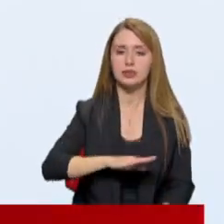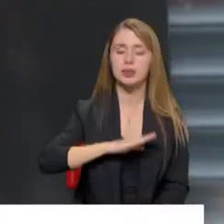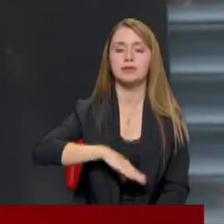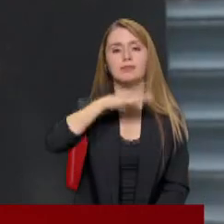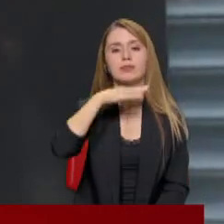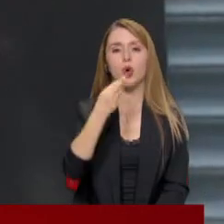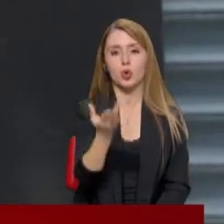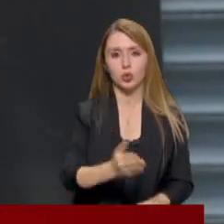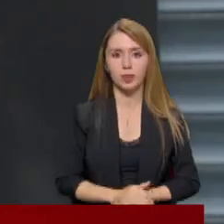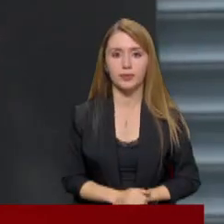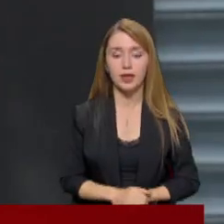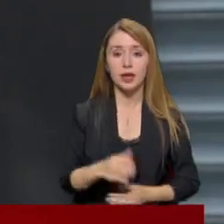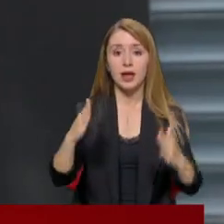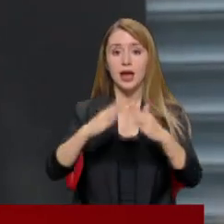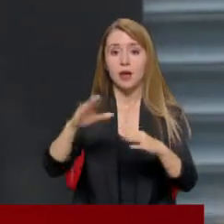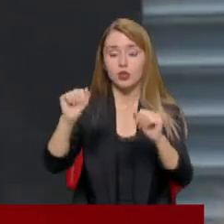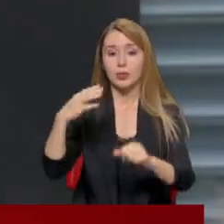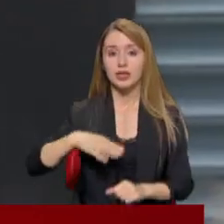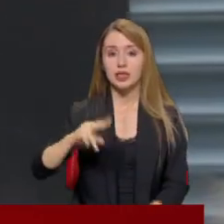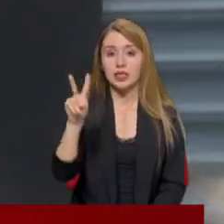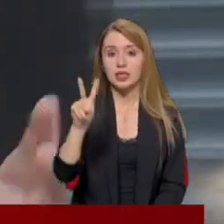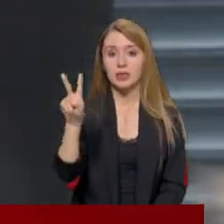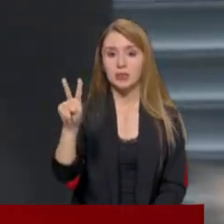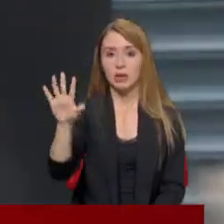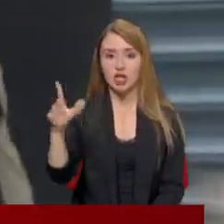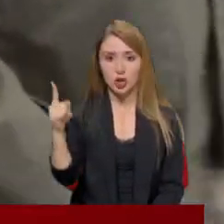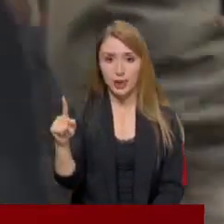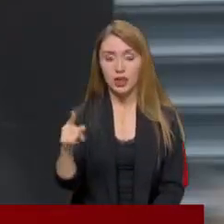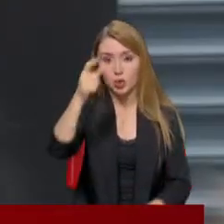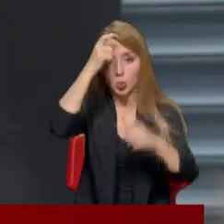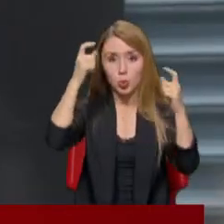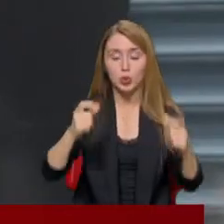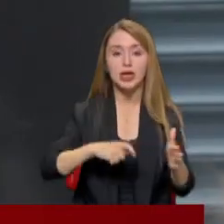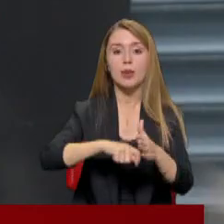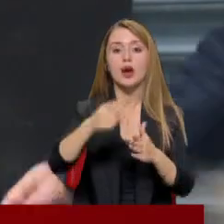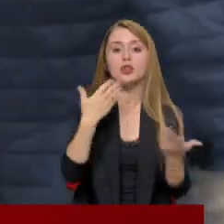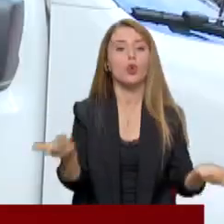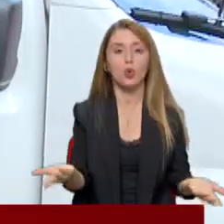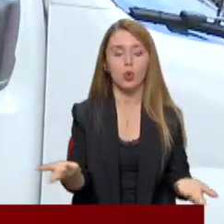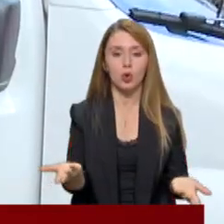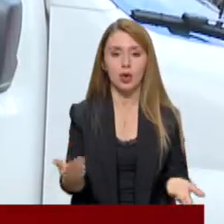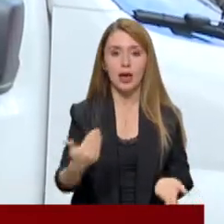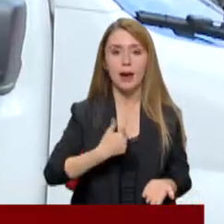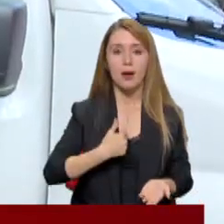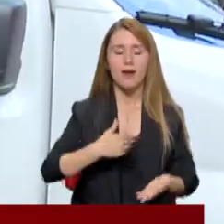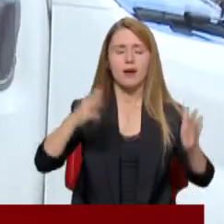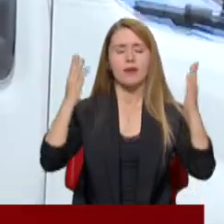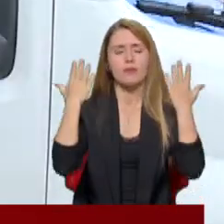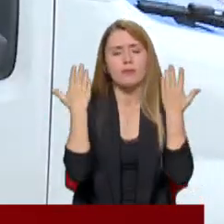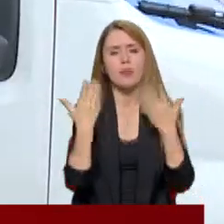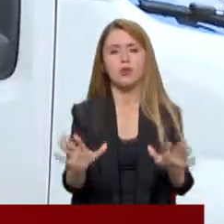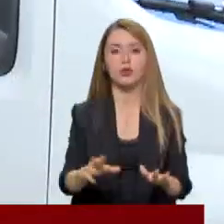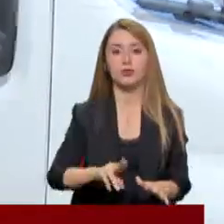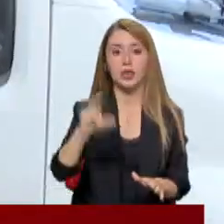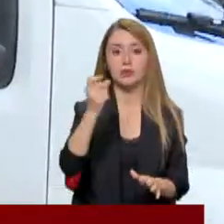kalmadı bir yere çıkmak istesek 202.000 arası çoğu insan Türkiye'de öyle bir maaş almıyor maalesef ben de beterini yaşıyorum